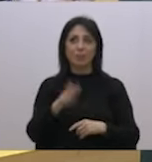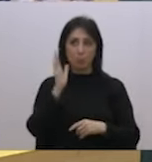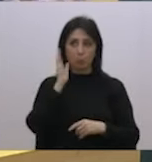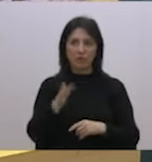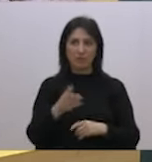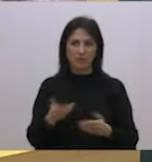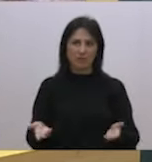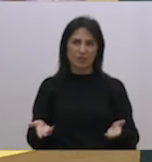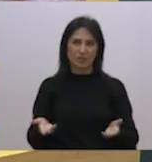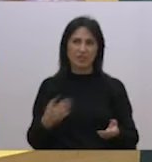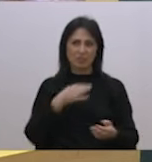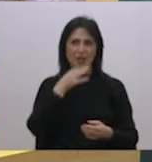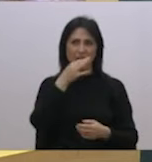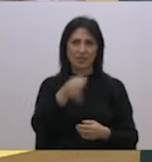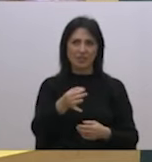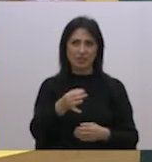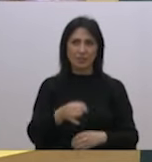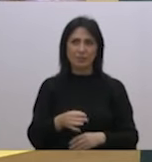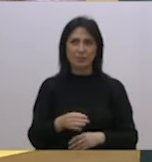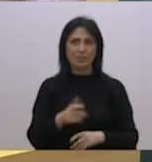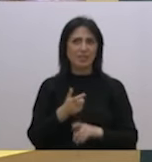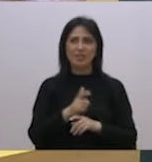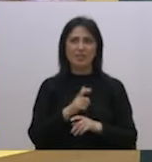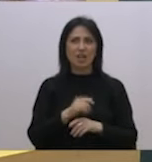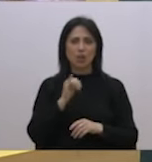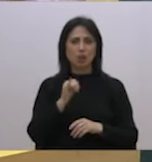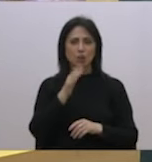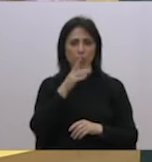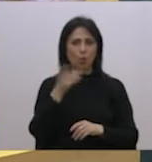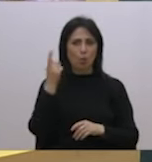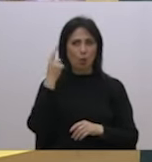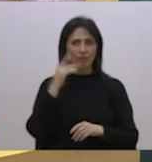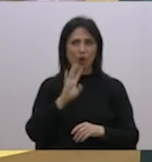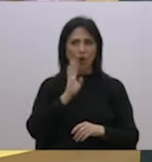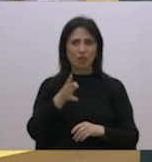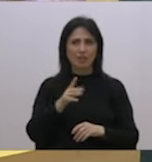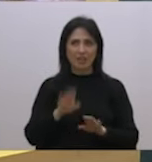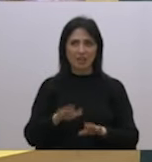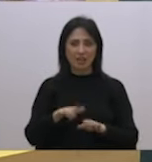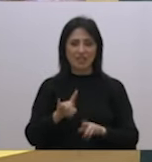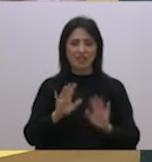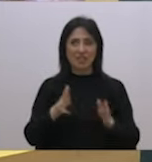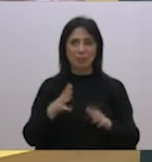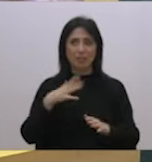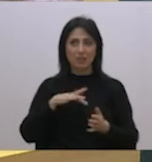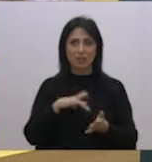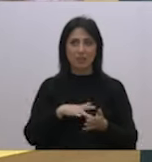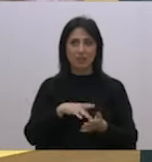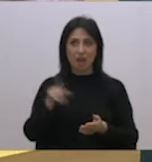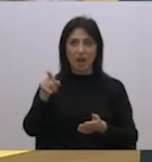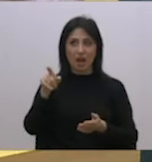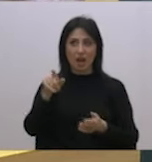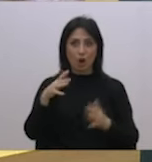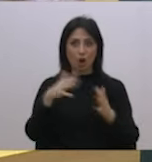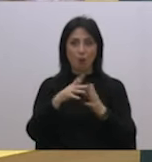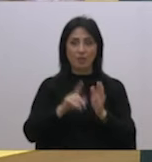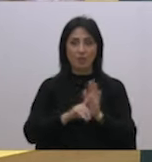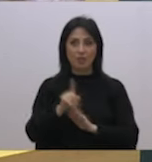da. Meget cu itra, hoz alian su di droi, cu ai s-o tricel i tati, ia crat scădevo da tviliș, aia cromi da